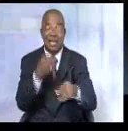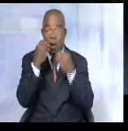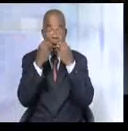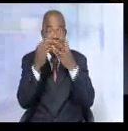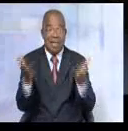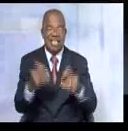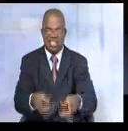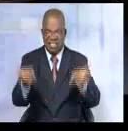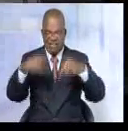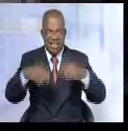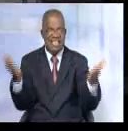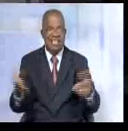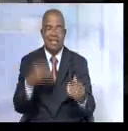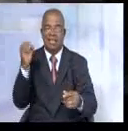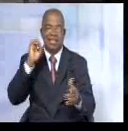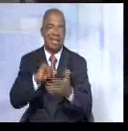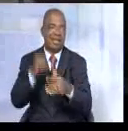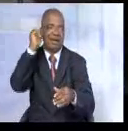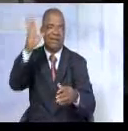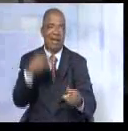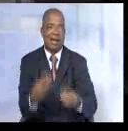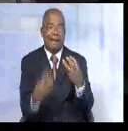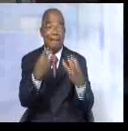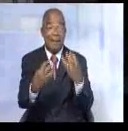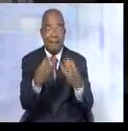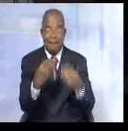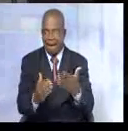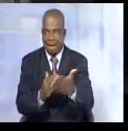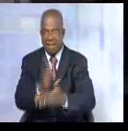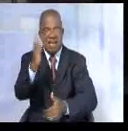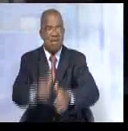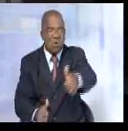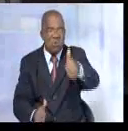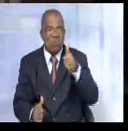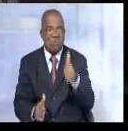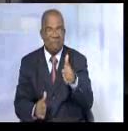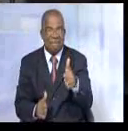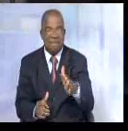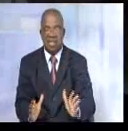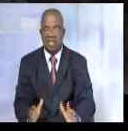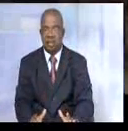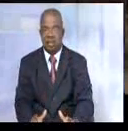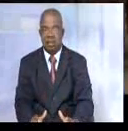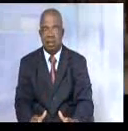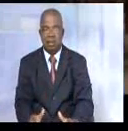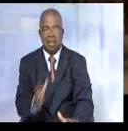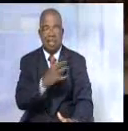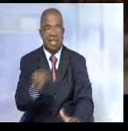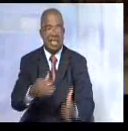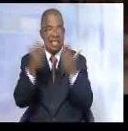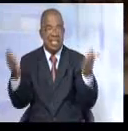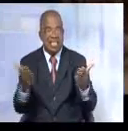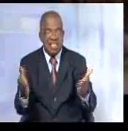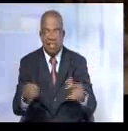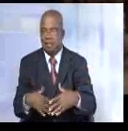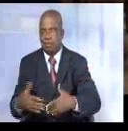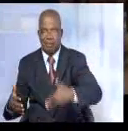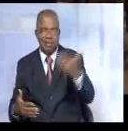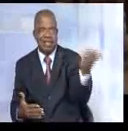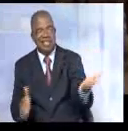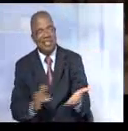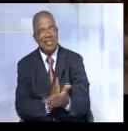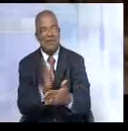viens manger ici parce qu'elle prépare bien. Je suis avec mes collègues de service, on n'est pas loin. Bon, à chaque moment, on vient partager le repas. Ici, c'est beaucoup plus